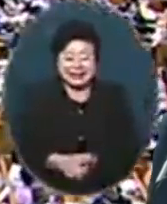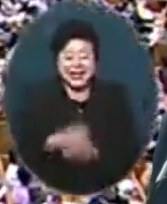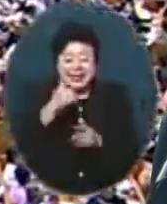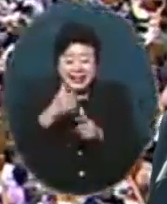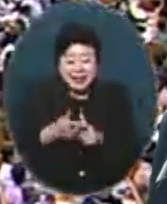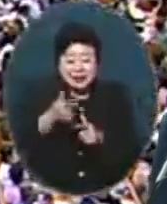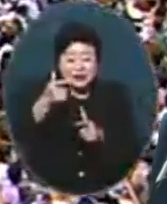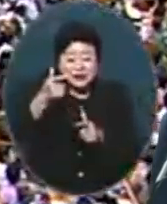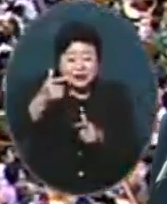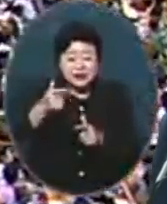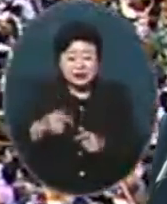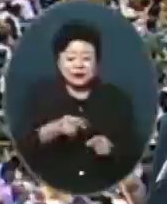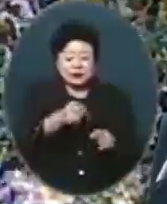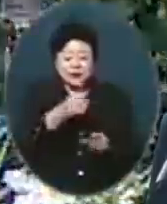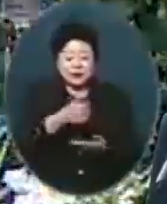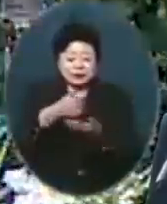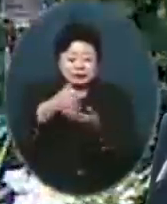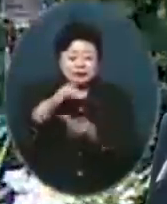예수님이 메시아가